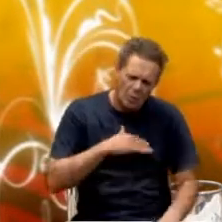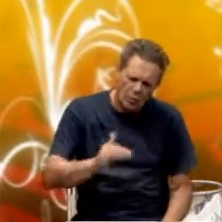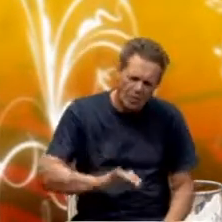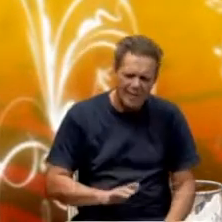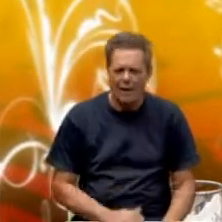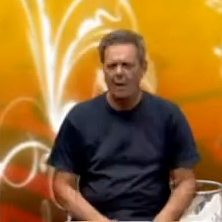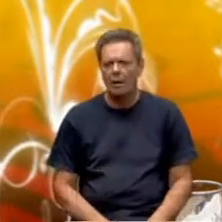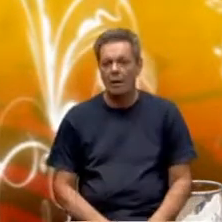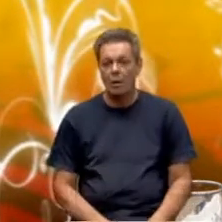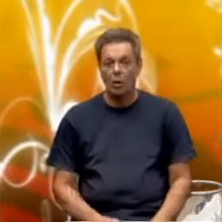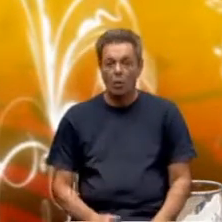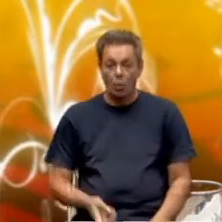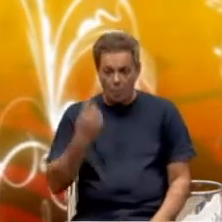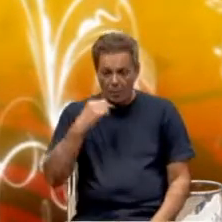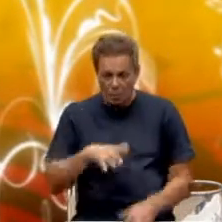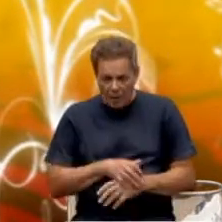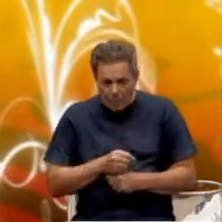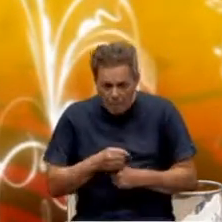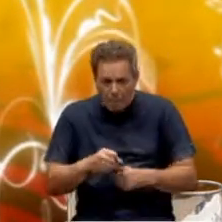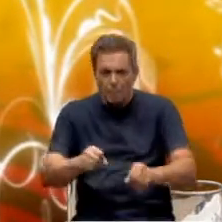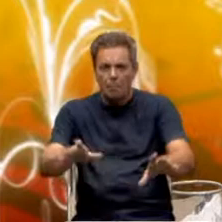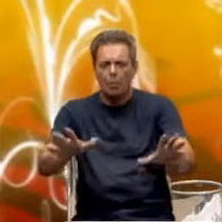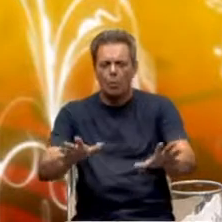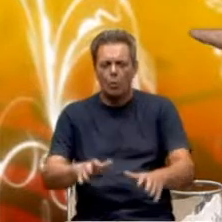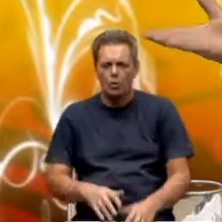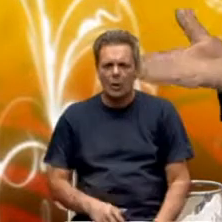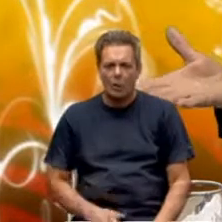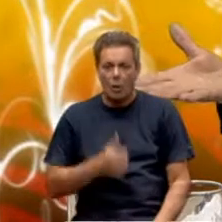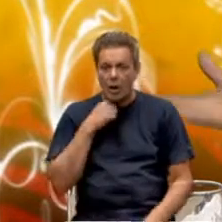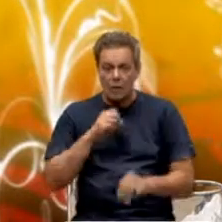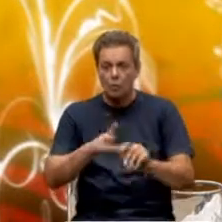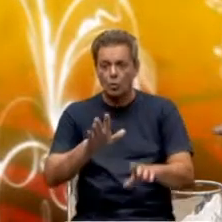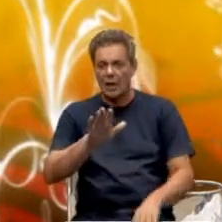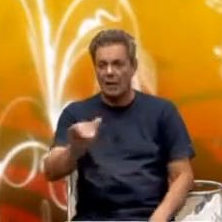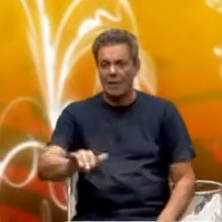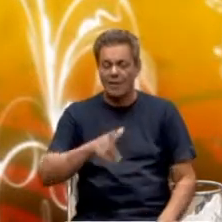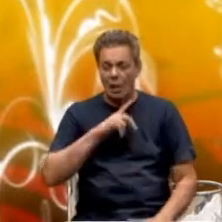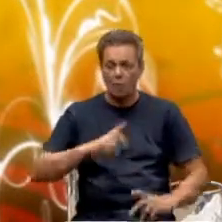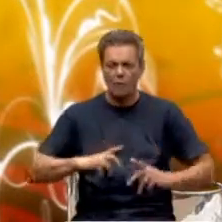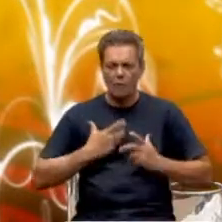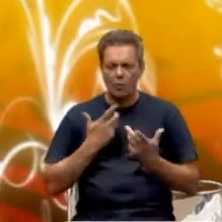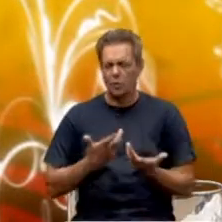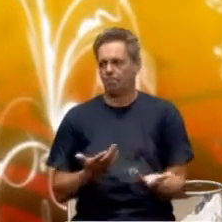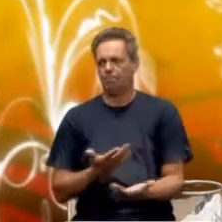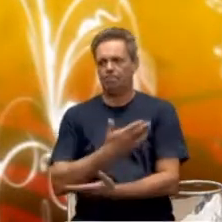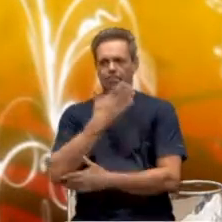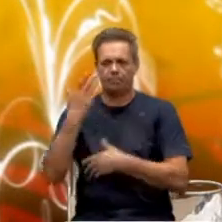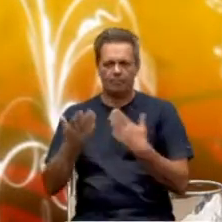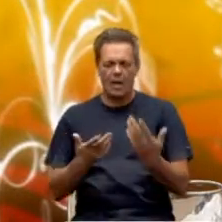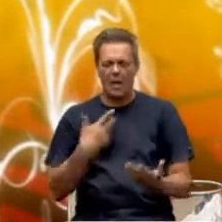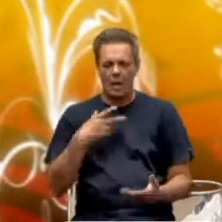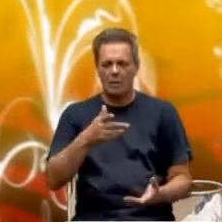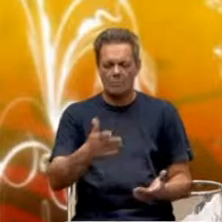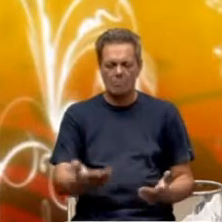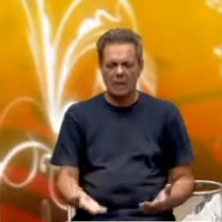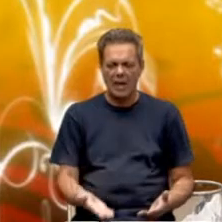mu. Umjesto da ga puštaš, jer i puštanjem njega u život vas, vama se dizalo samopouzdanje.